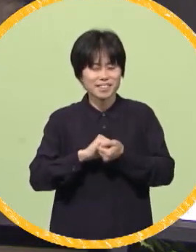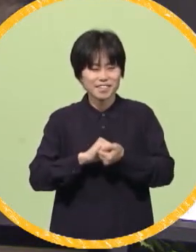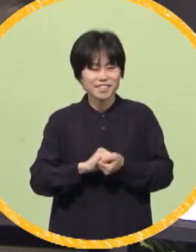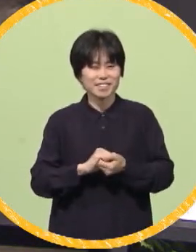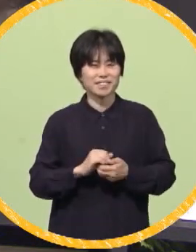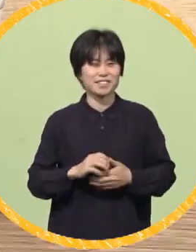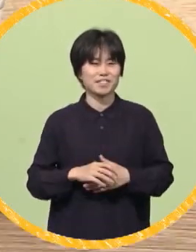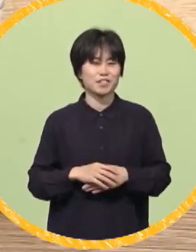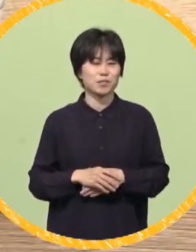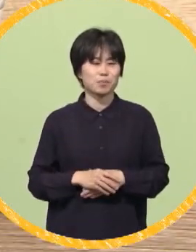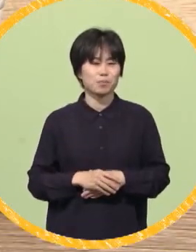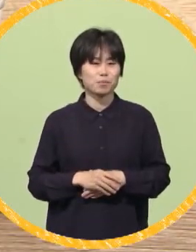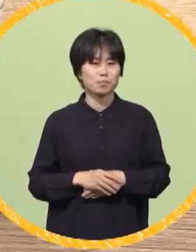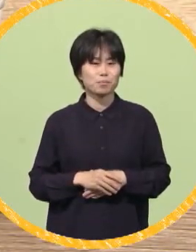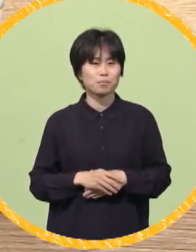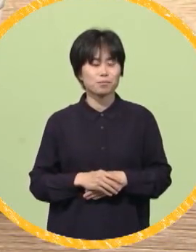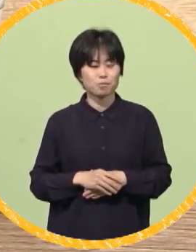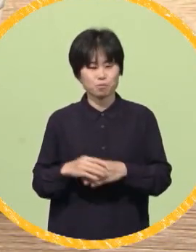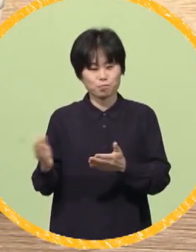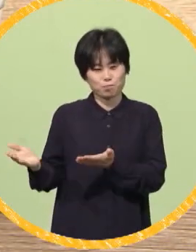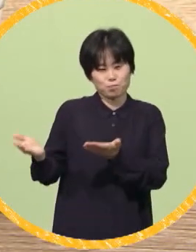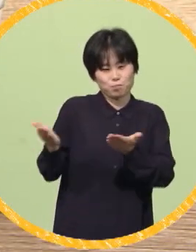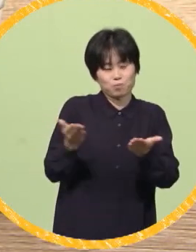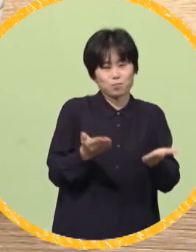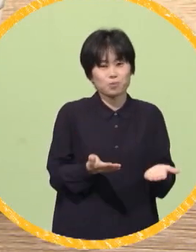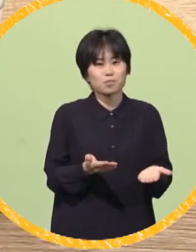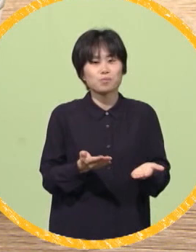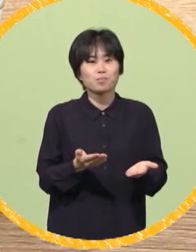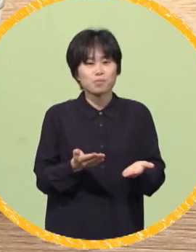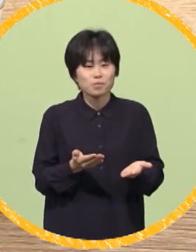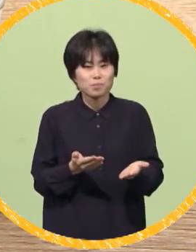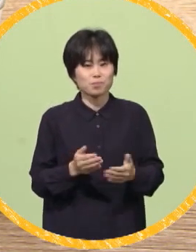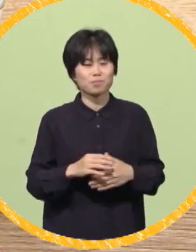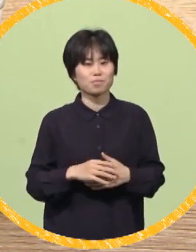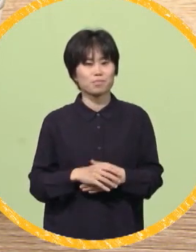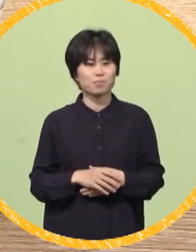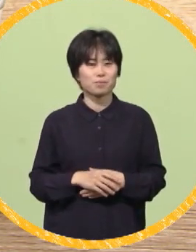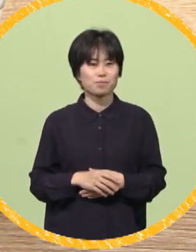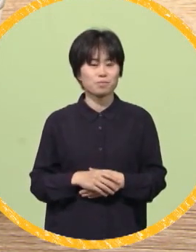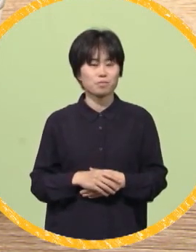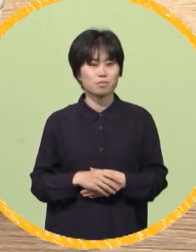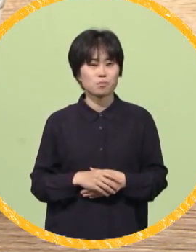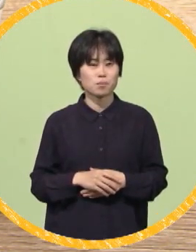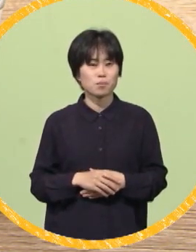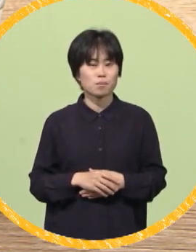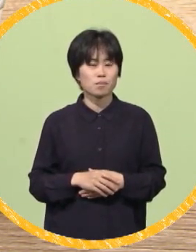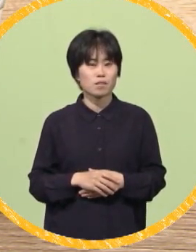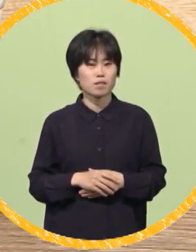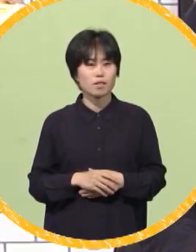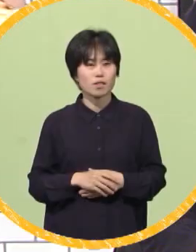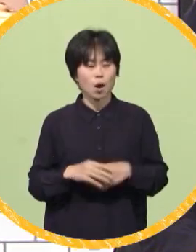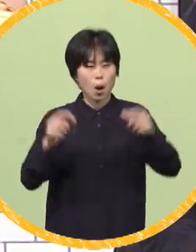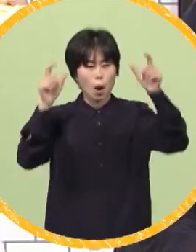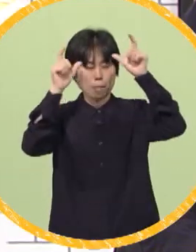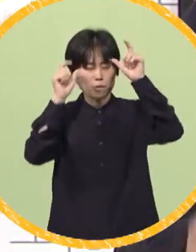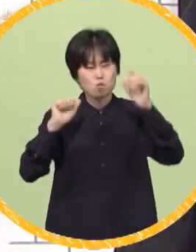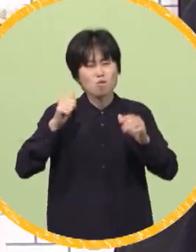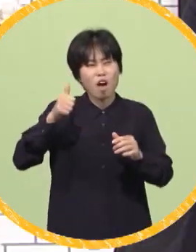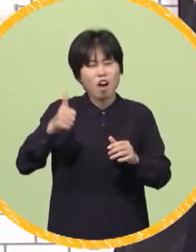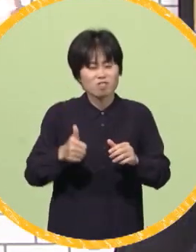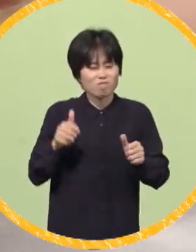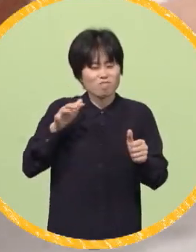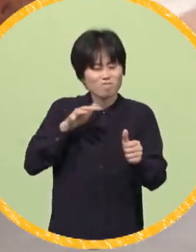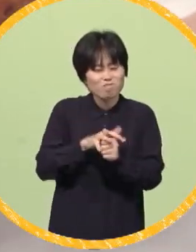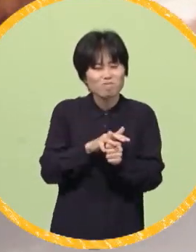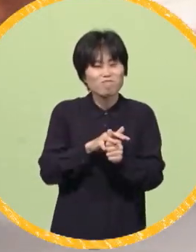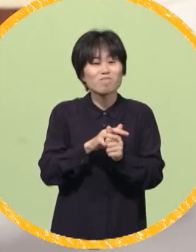美味しそう。 ということで、お待ちしましたよ。 これはすごいね。 そう、ちょっとね、ミルクフランス一番人気だったん